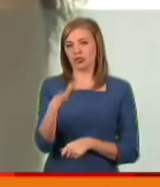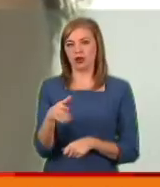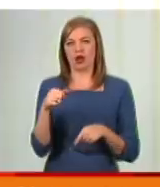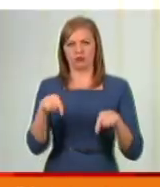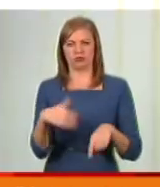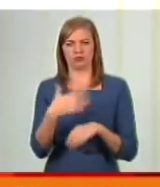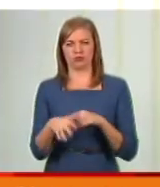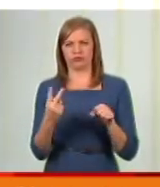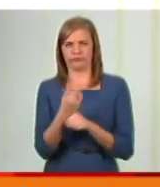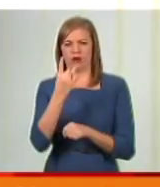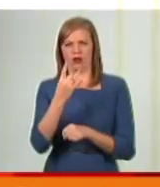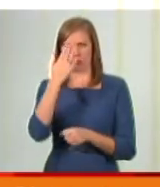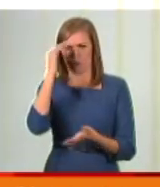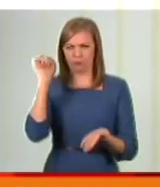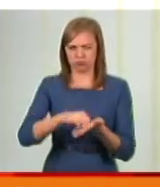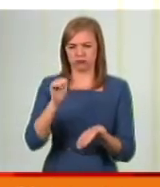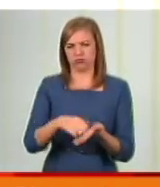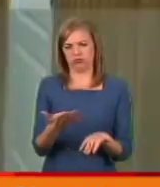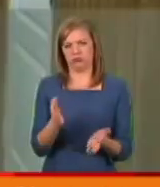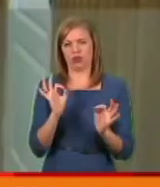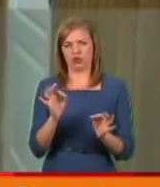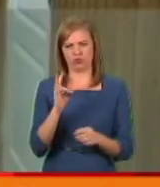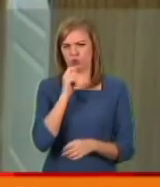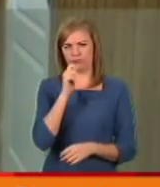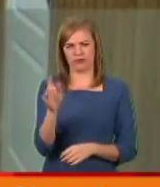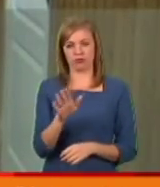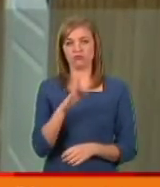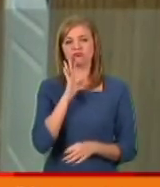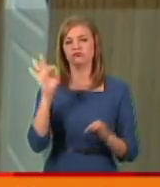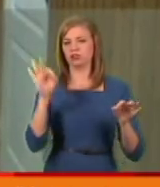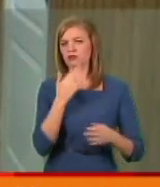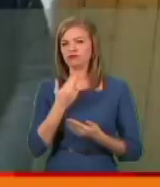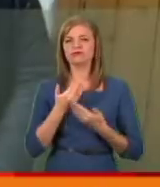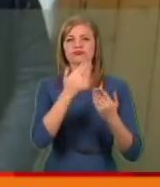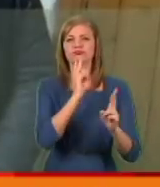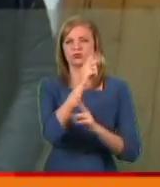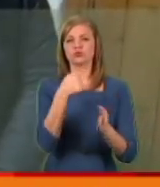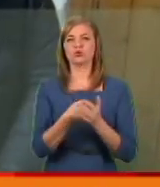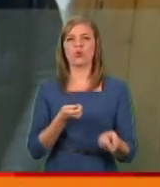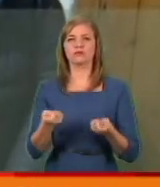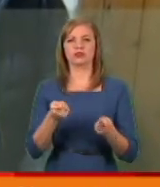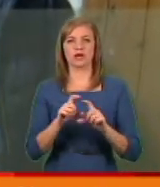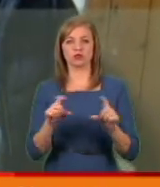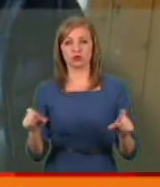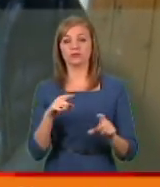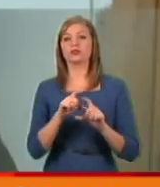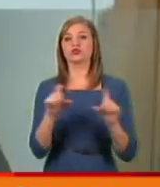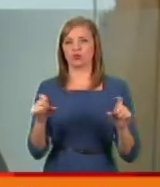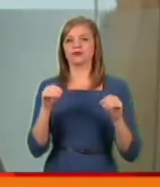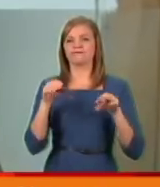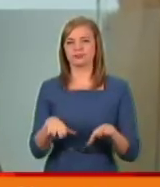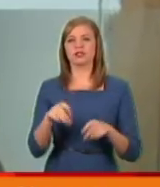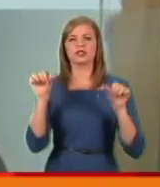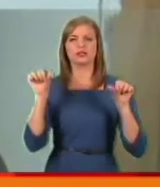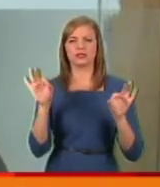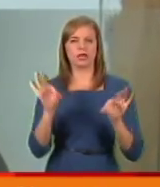тут вже два рази головою від парту, вже, звісно, не прощу. Пані Світлана негайно звернулася зі скаргою до адміністрації школи. Там призначили